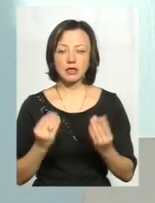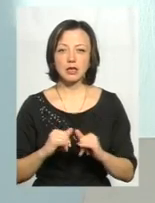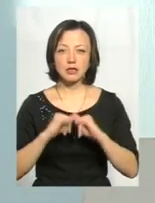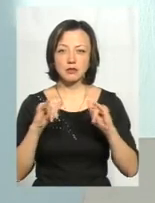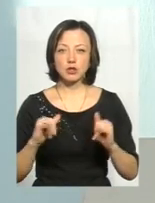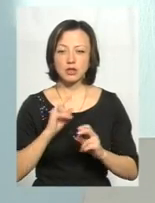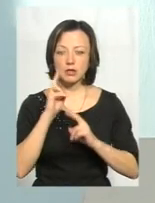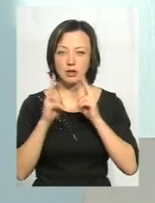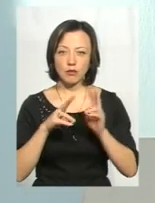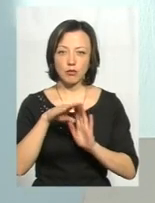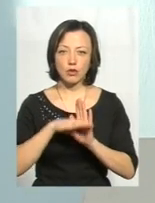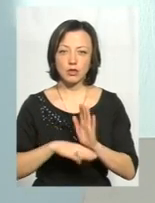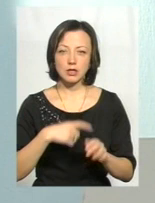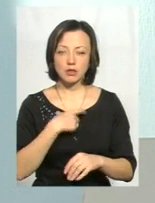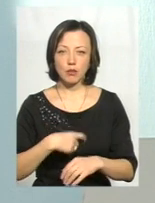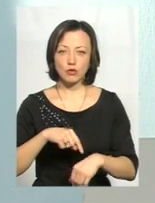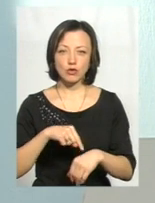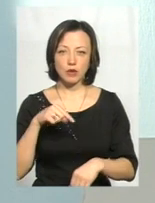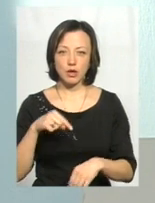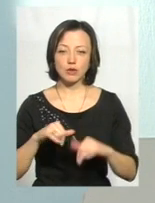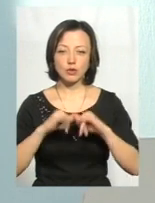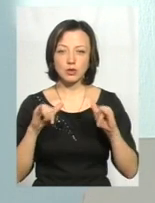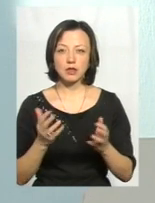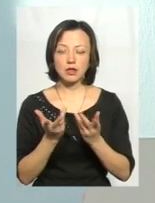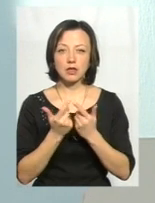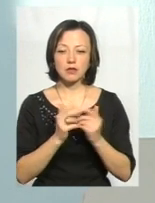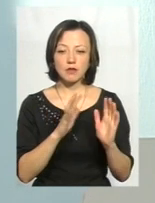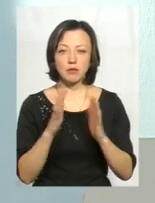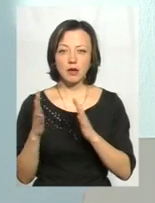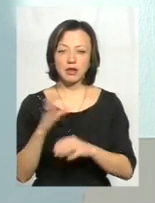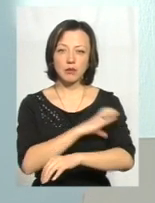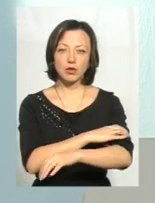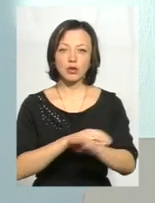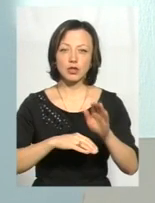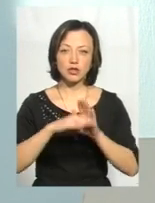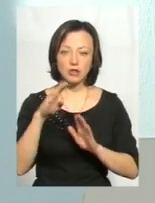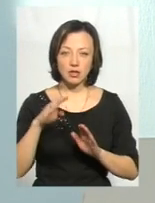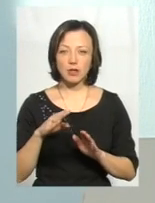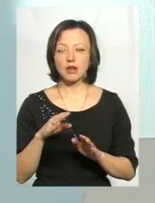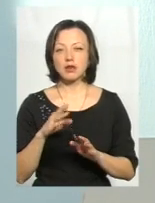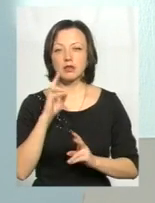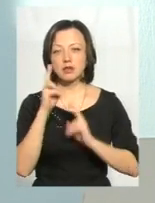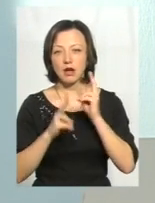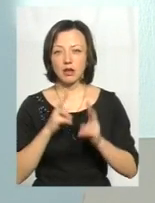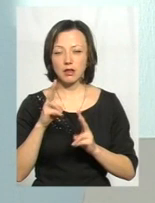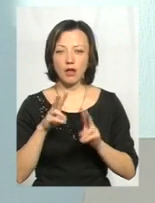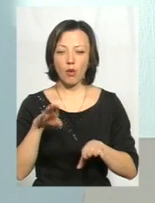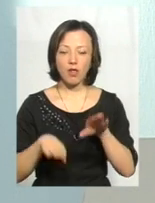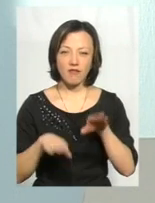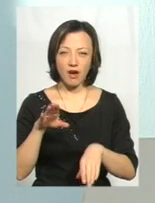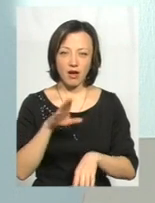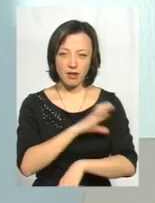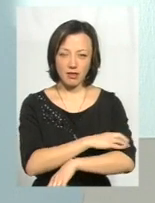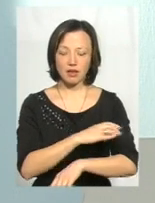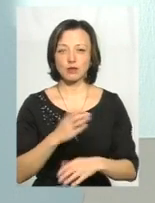на погіршення самопочуття, зросли кількість випадків гіпертонічних кризів, скарги на коливання артеріального